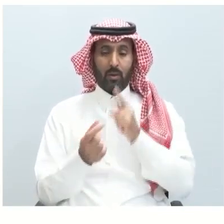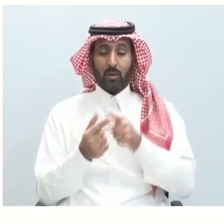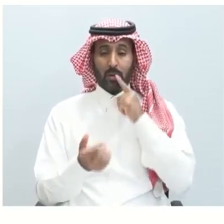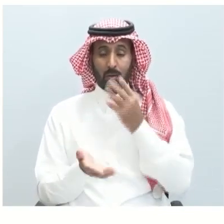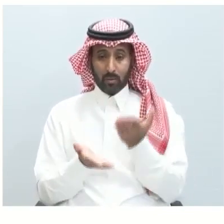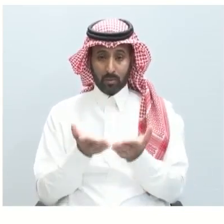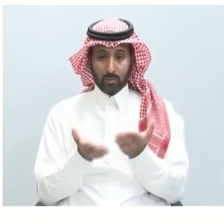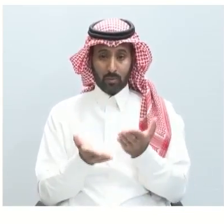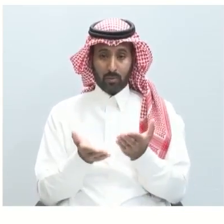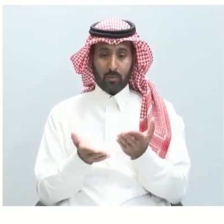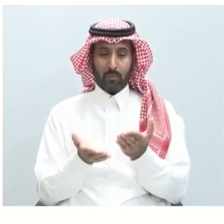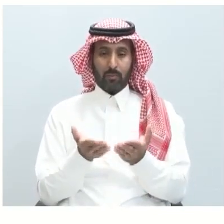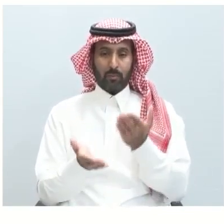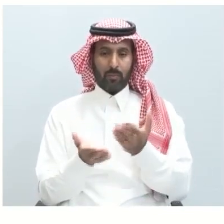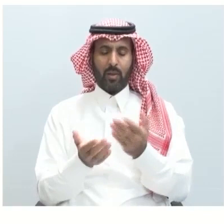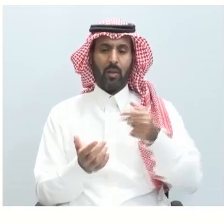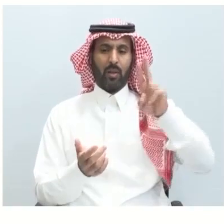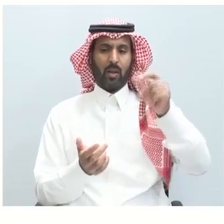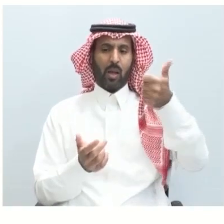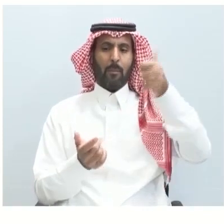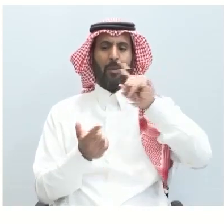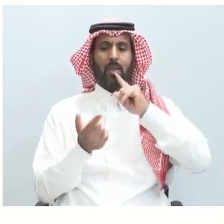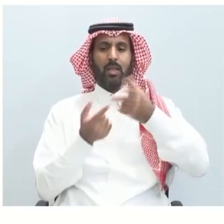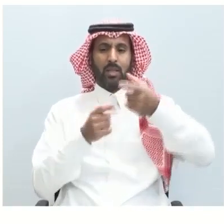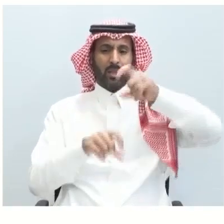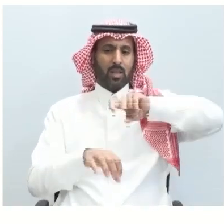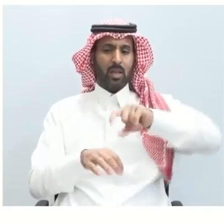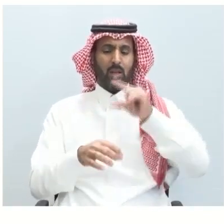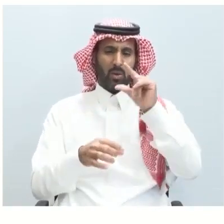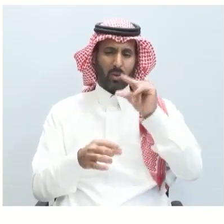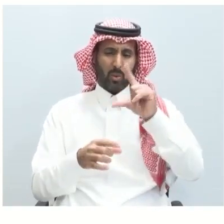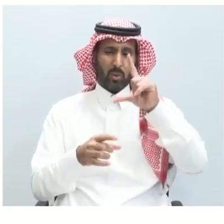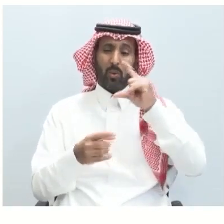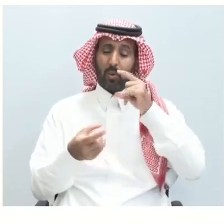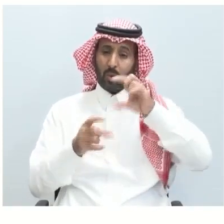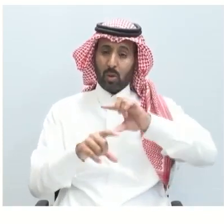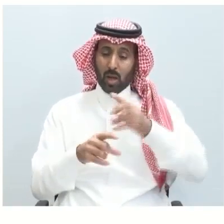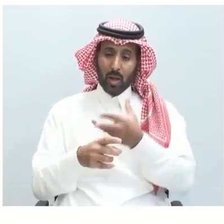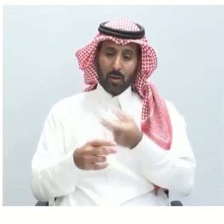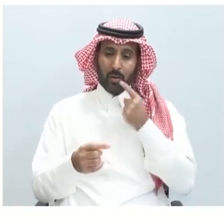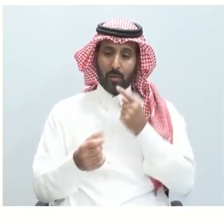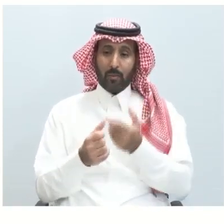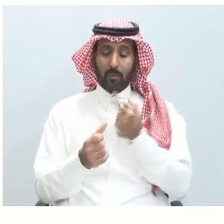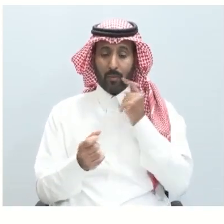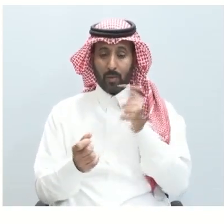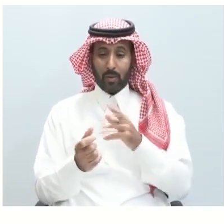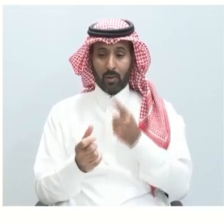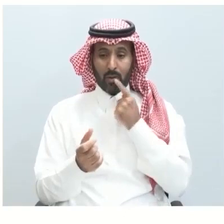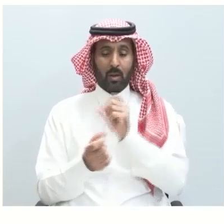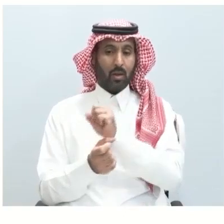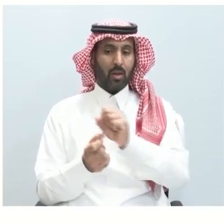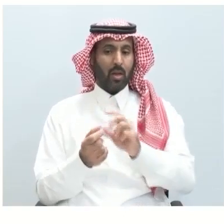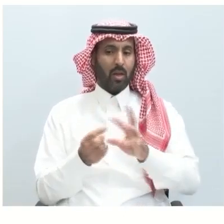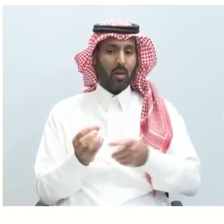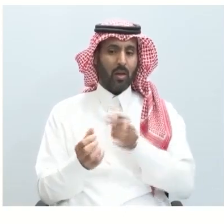الاتزان ثابت الاتزان يعتمد على تراكيز المواد المتفاعله والمواد الناتجه وصلنا الى هذا الهدف تعدد خواص